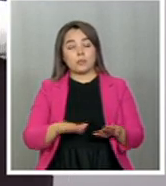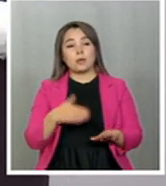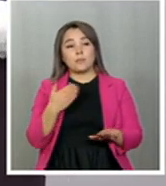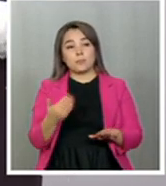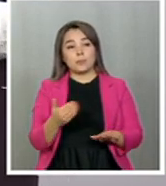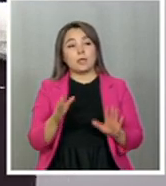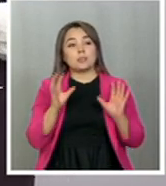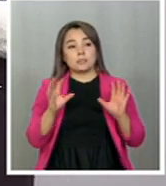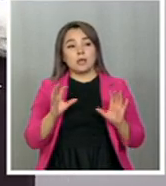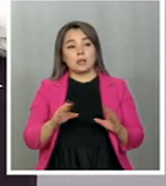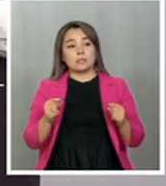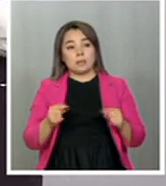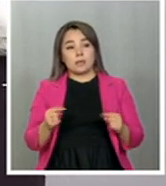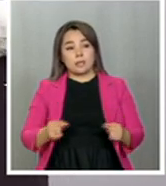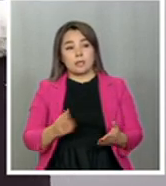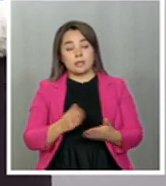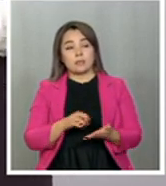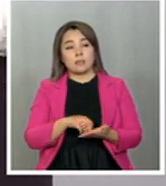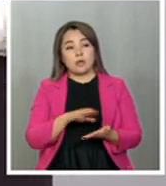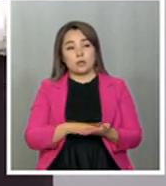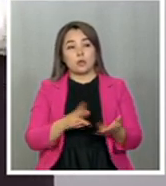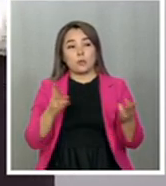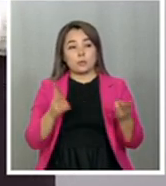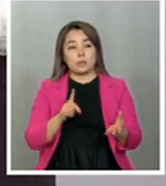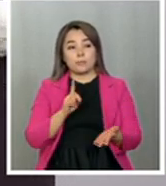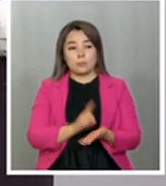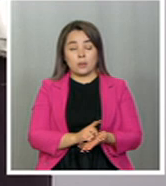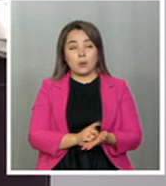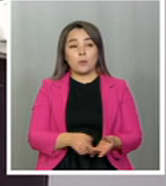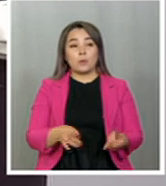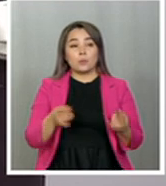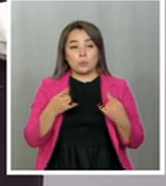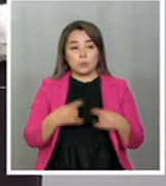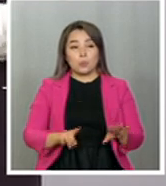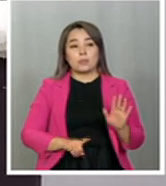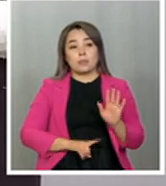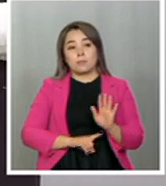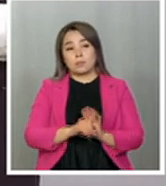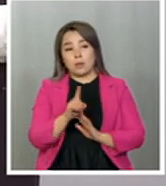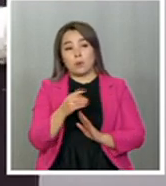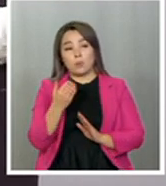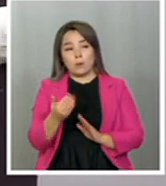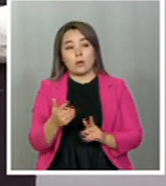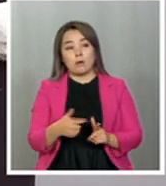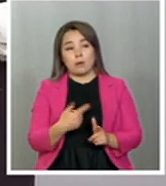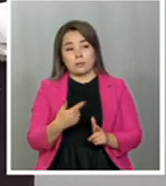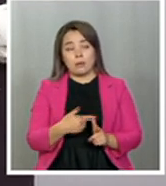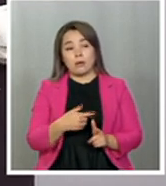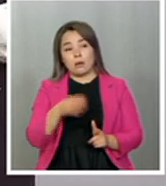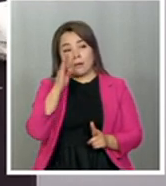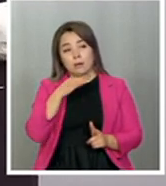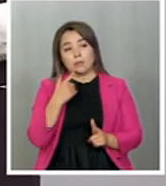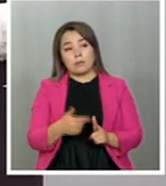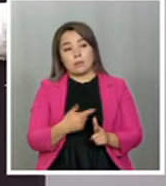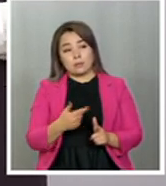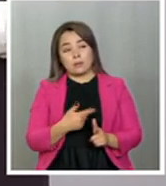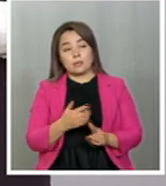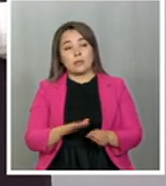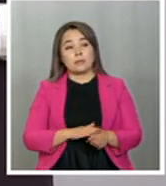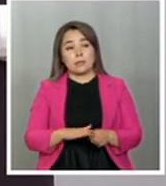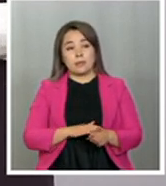Республикасының заңдарына сәйкес тіркелуге тиіс. Туған кезінен бастап оның аты, әкесінің аты мен